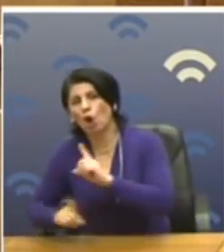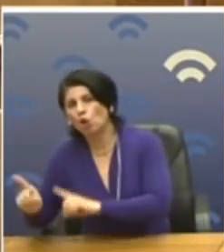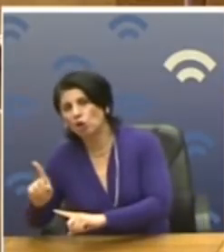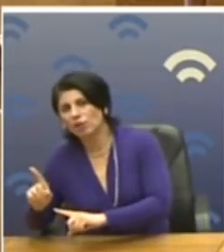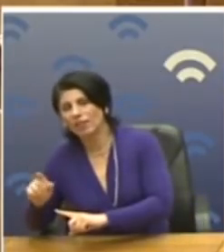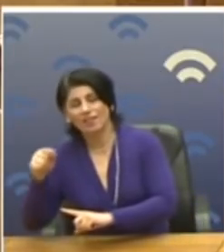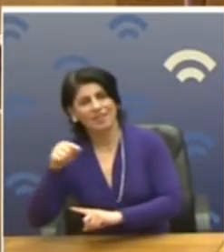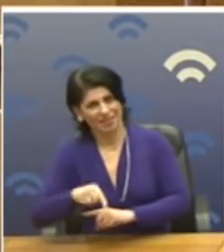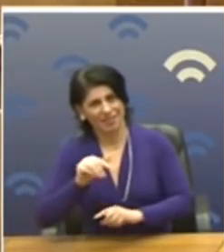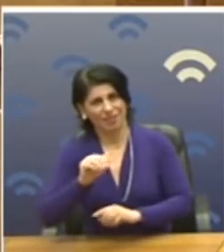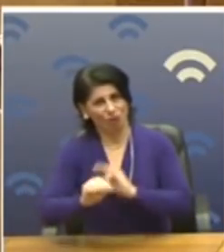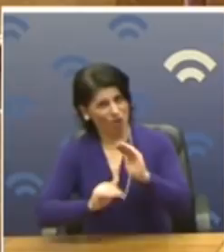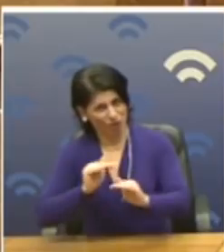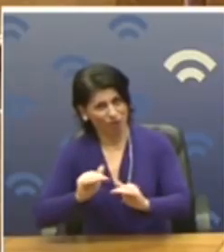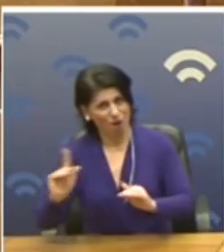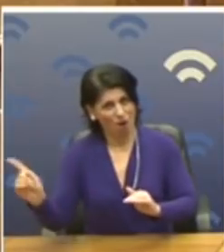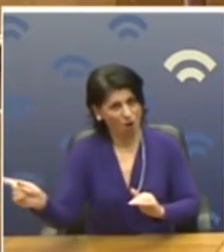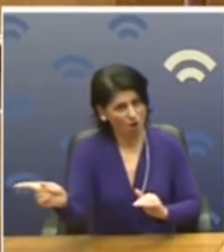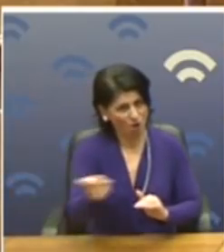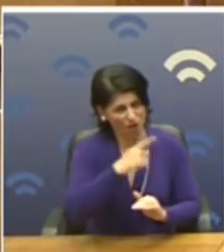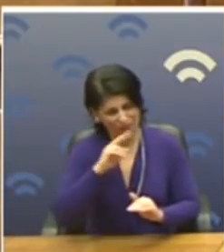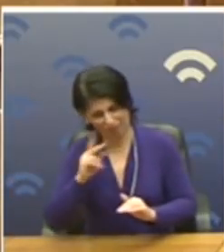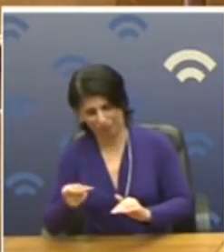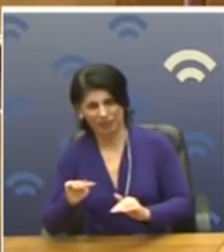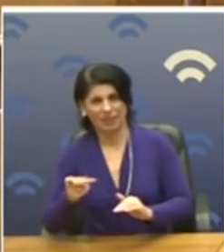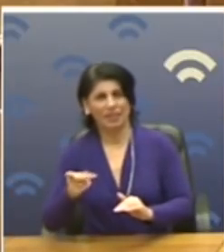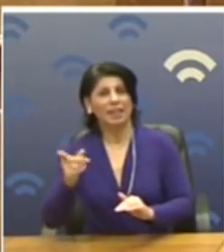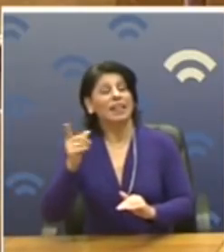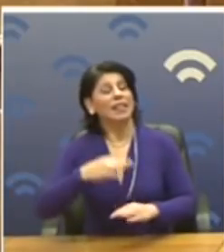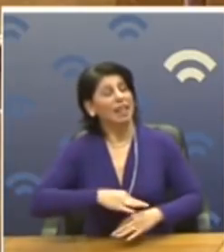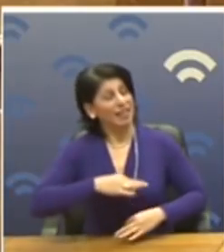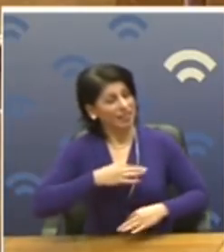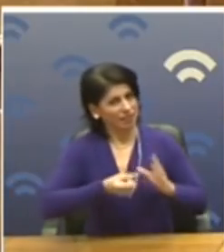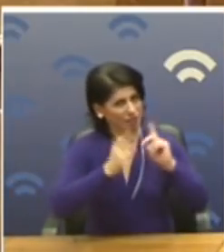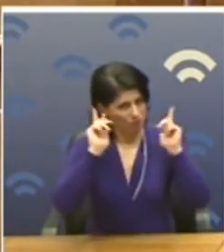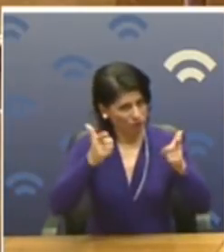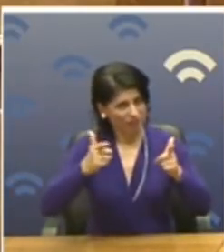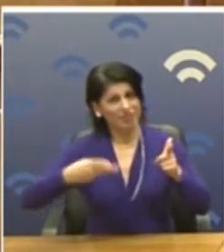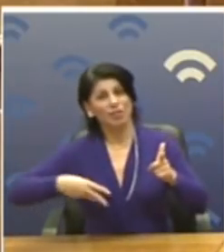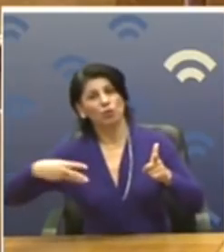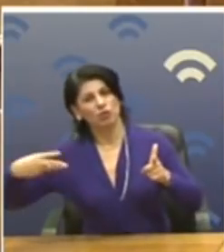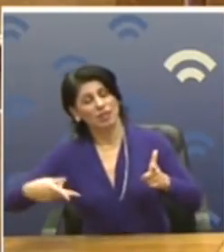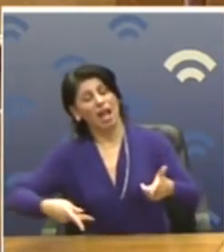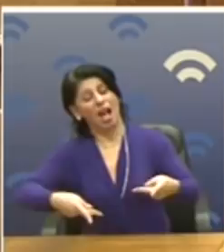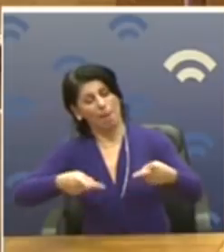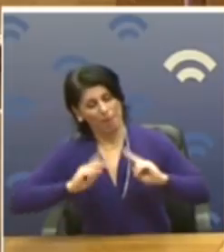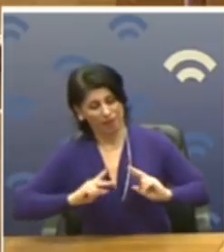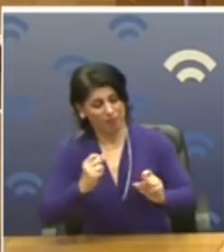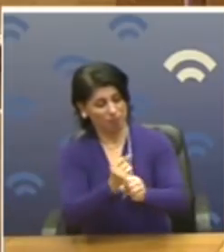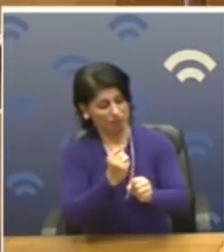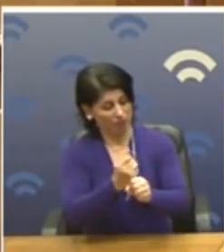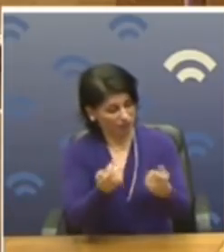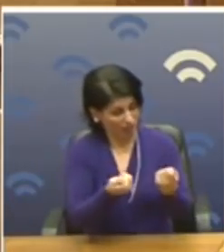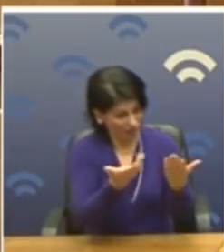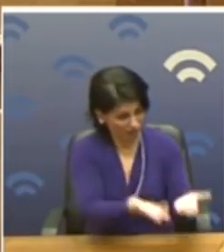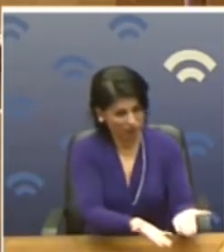ερώτημα έχετε όλοι σας απαντήσει και οι κύριοι της Νέας Δημοκρατίας και του ΣΥΡΙΖΑ. Έχετε απαντήσει με τα έργα σας και